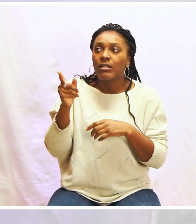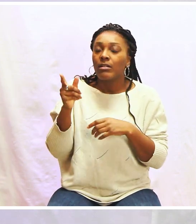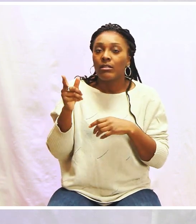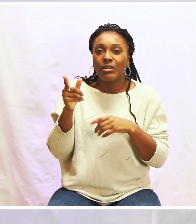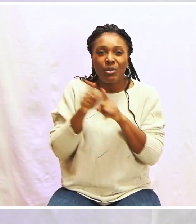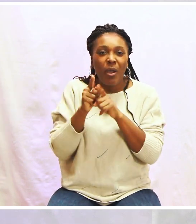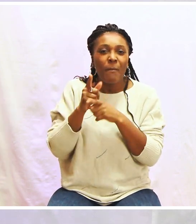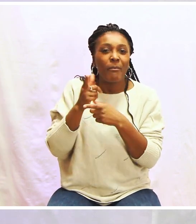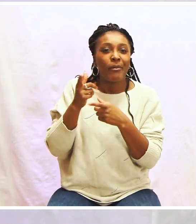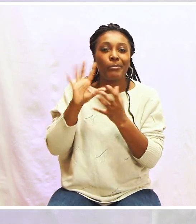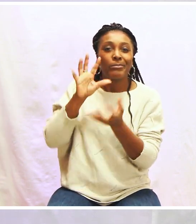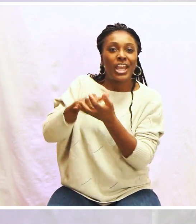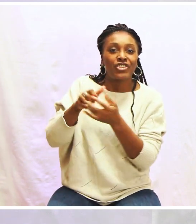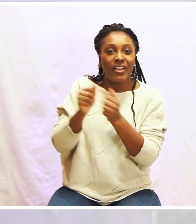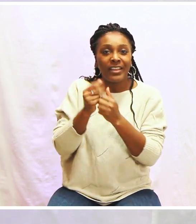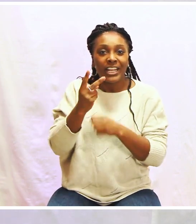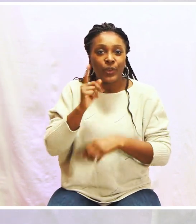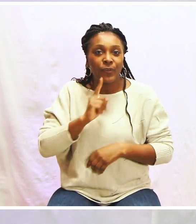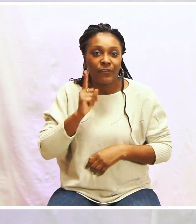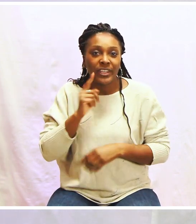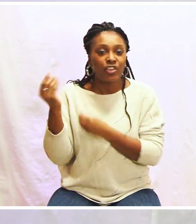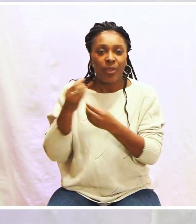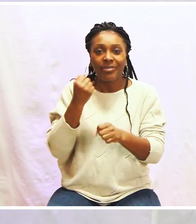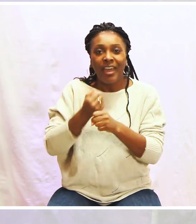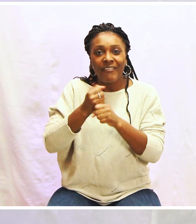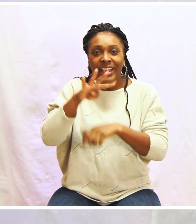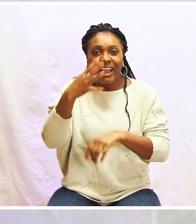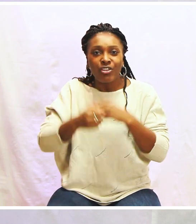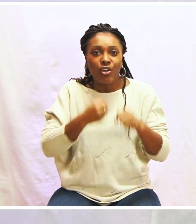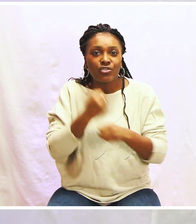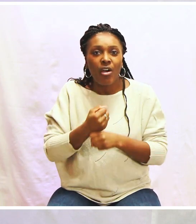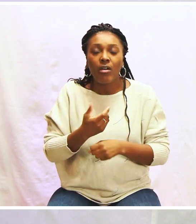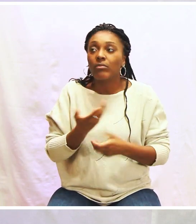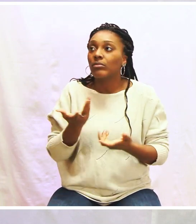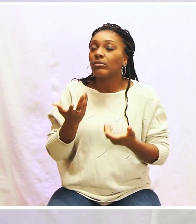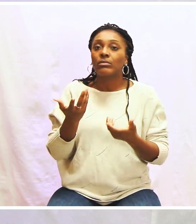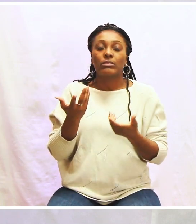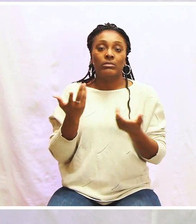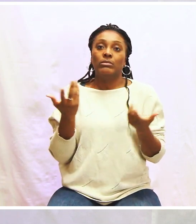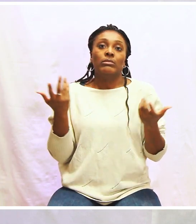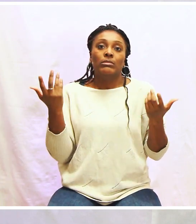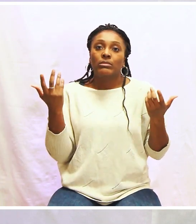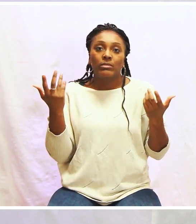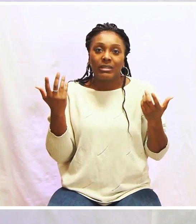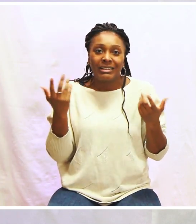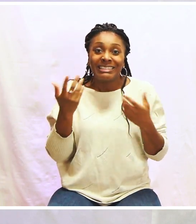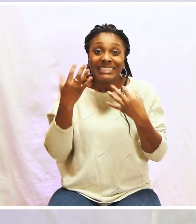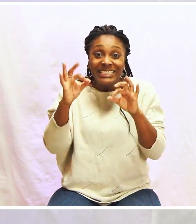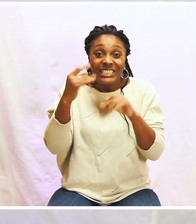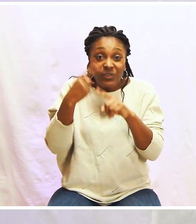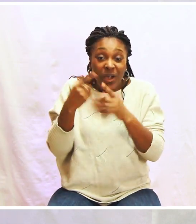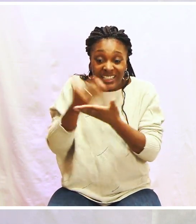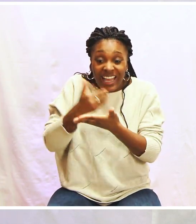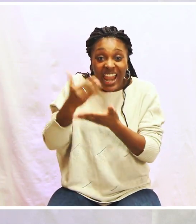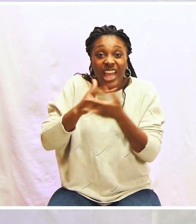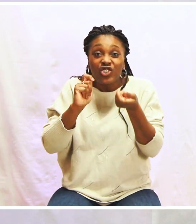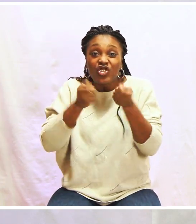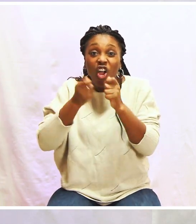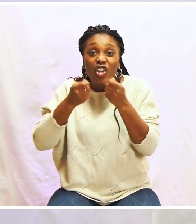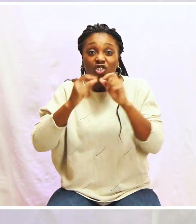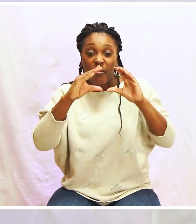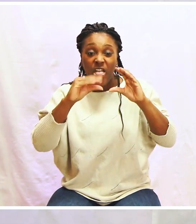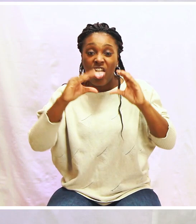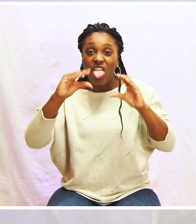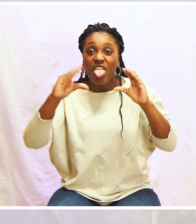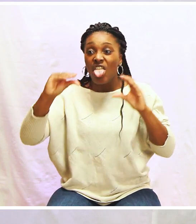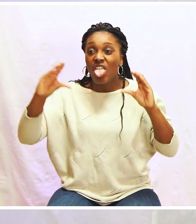l'a fait travailler 14 ans, il fait tout un pédigré en disant « tu as changé 10 fois mon salaire », donc en fait tout ce qu'on avait établi,